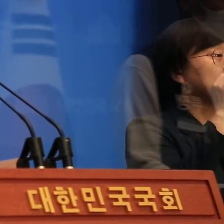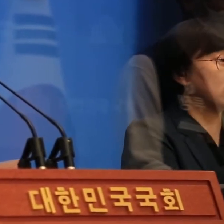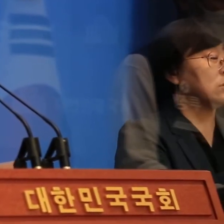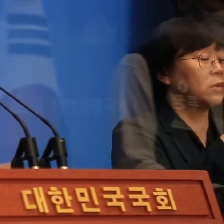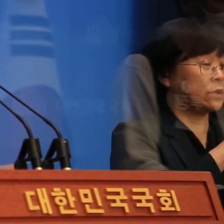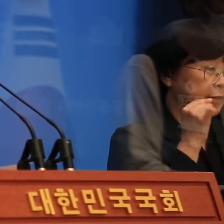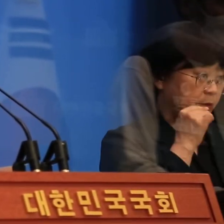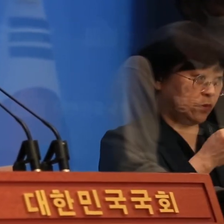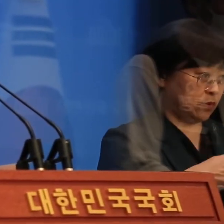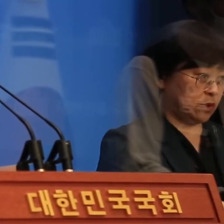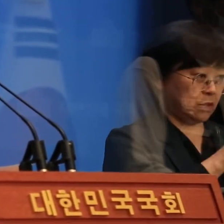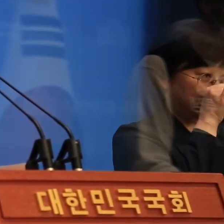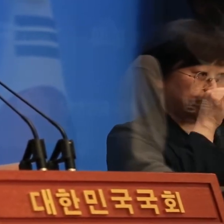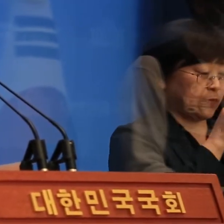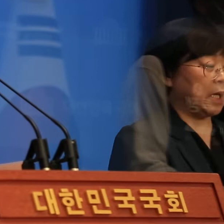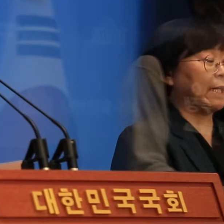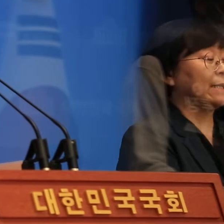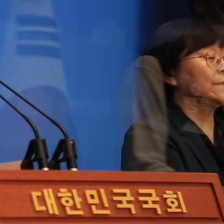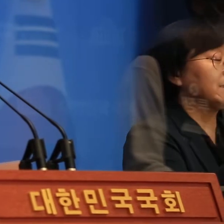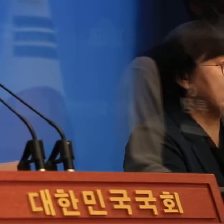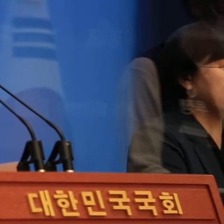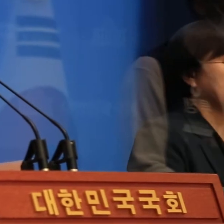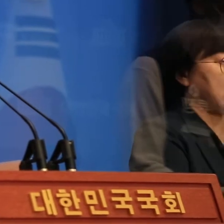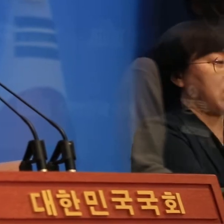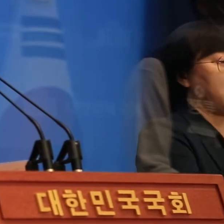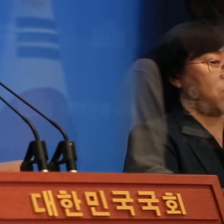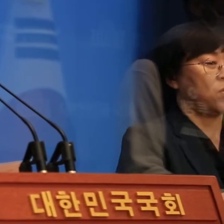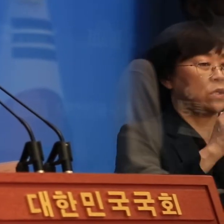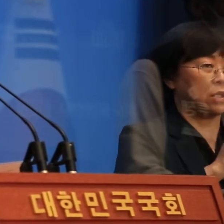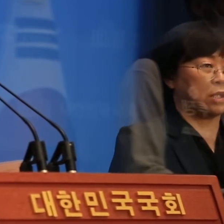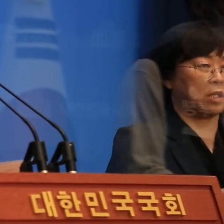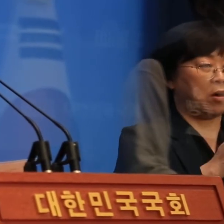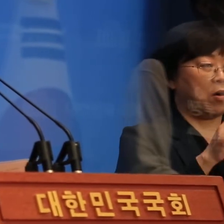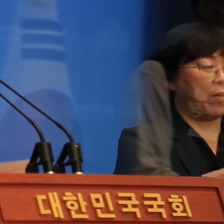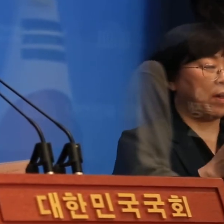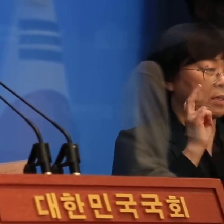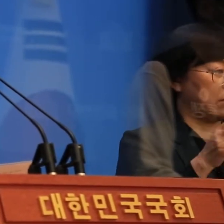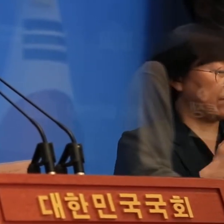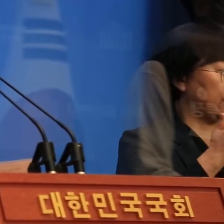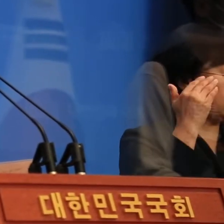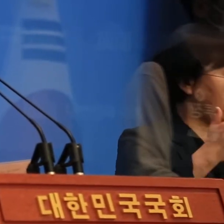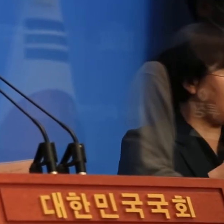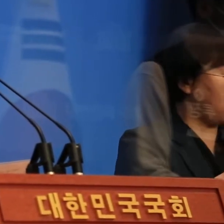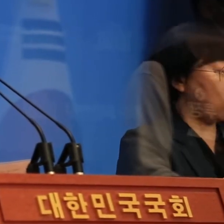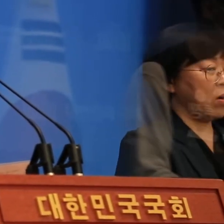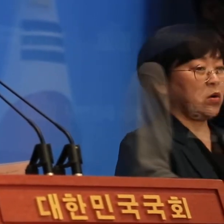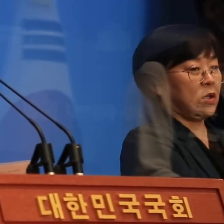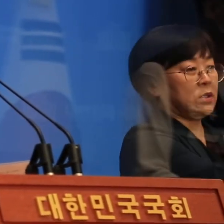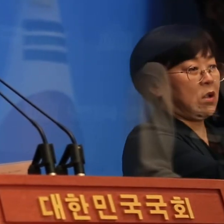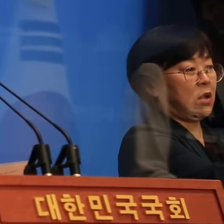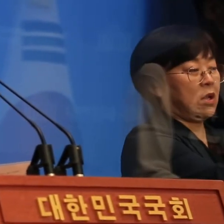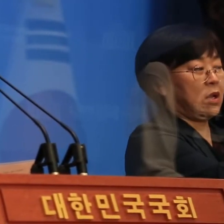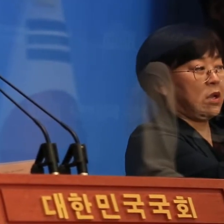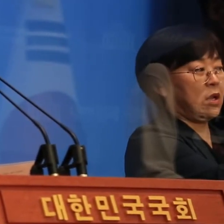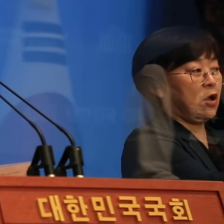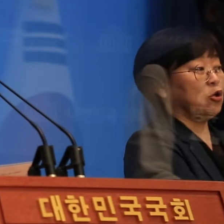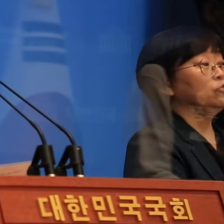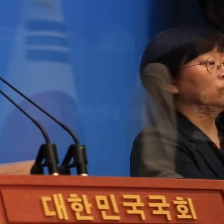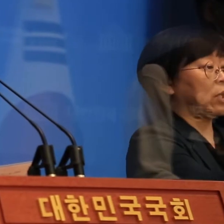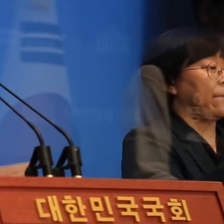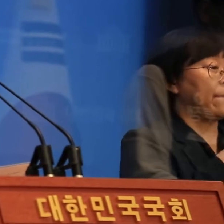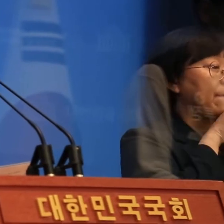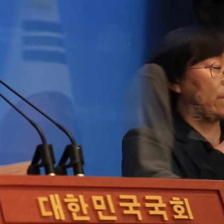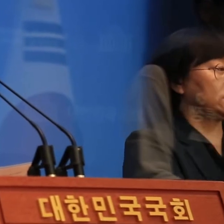합니다. 자금의 현실은 공기업 설탄발전소는 폐지하나 건설 자체를 중단하고